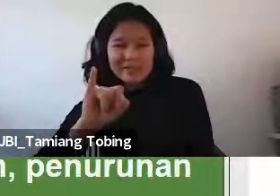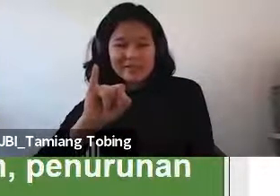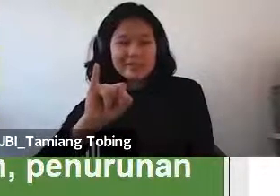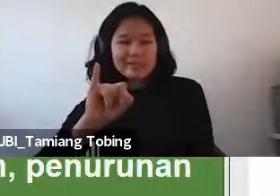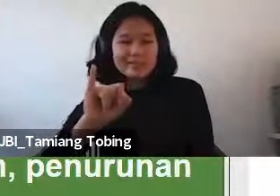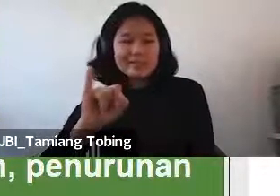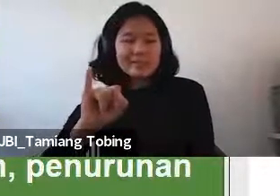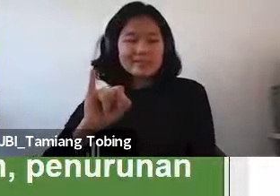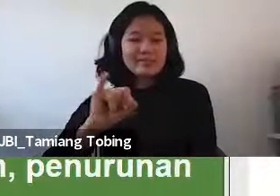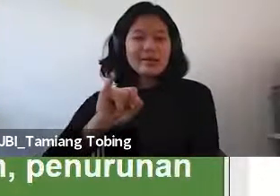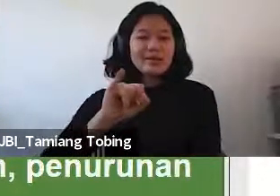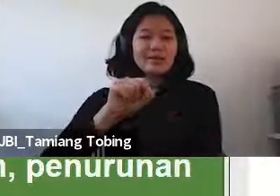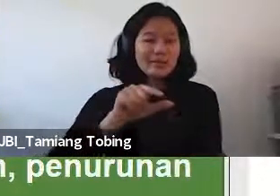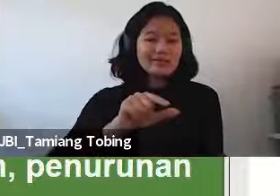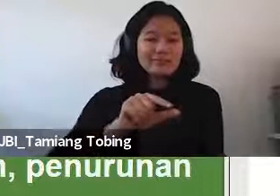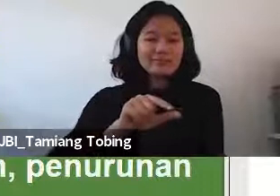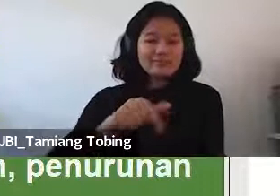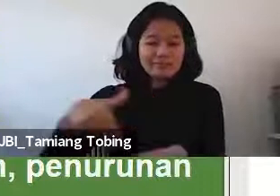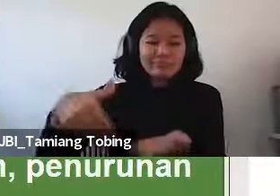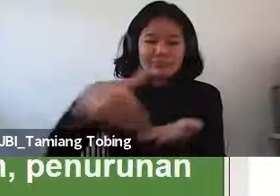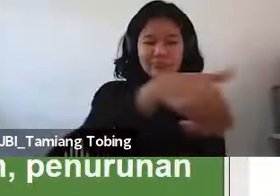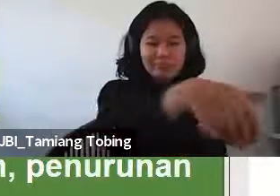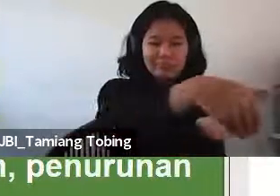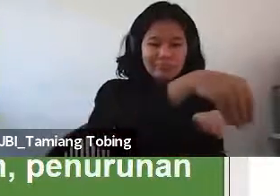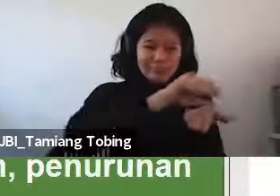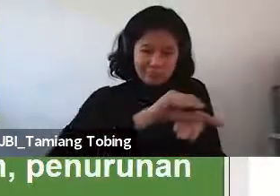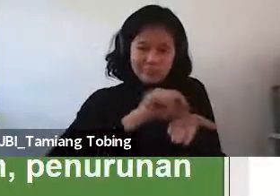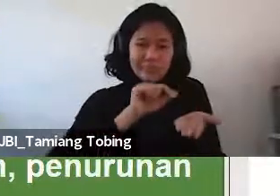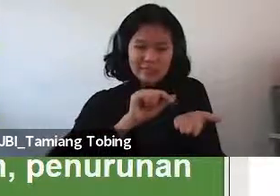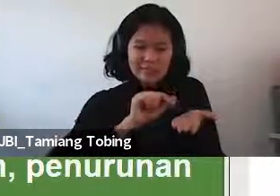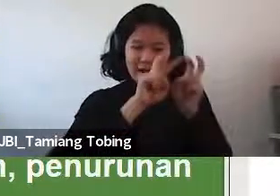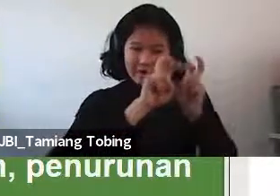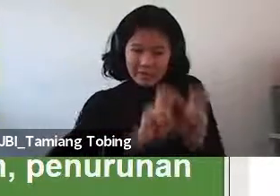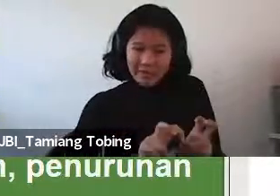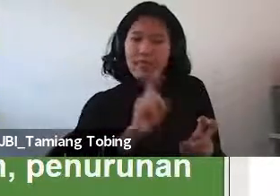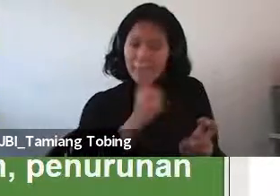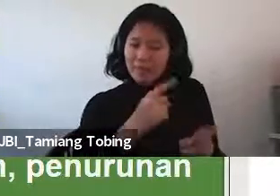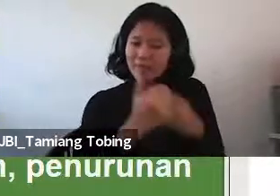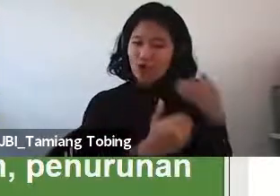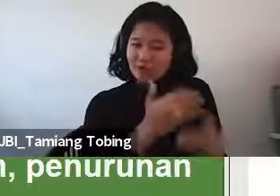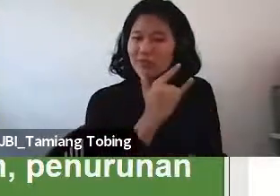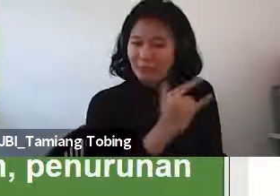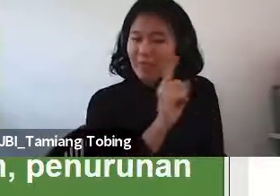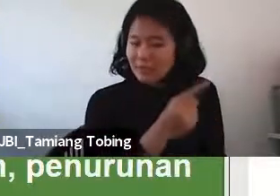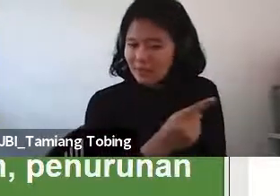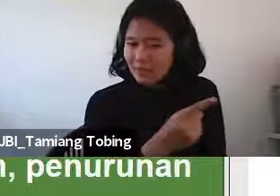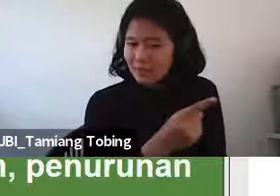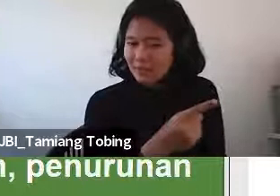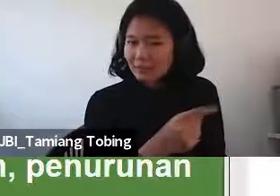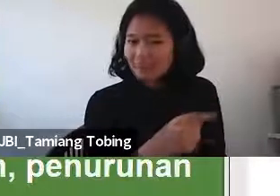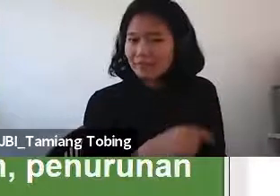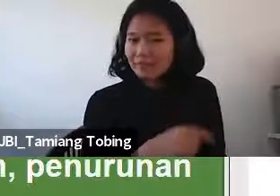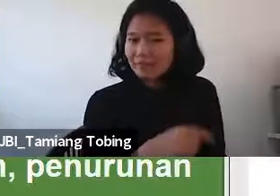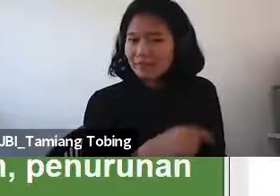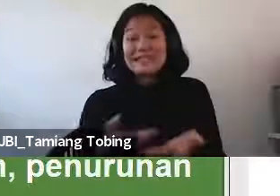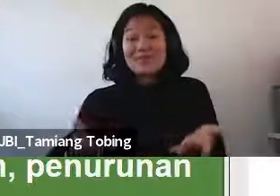kami peroleh ya, dan sampai sekarang riset masih terus berjalan. Nah, kondisi terakhir